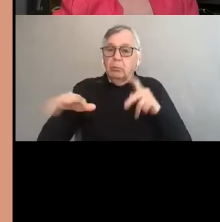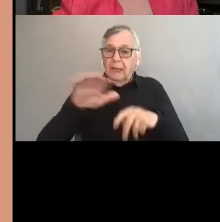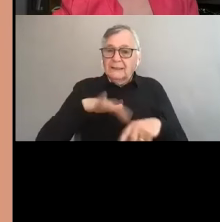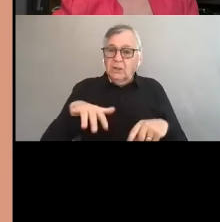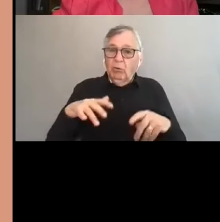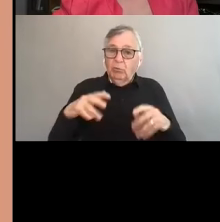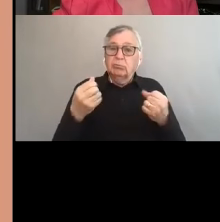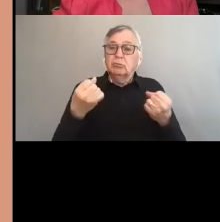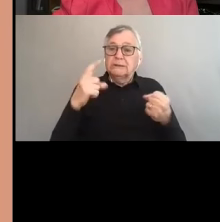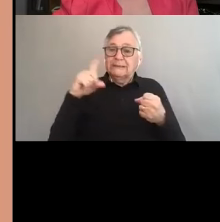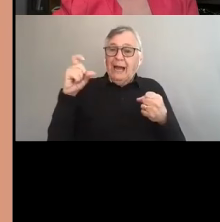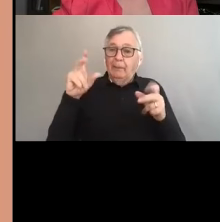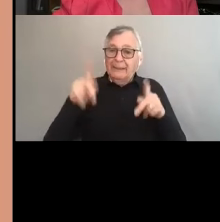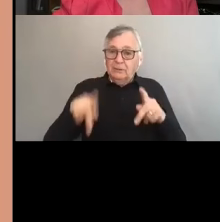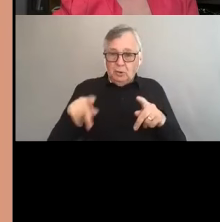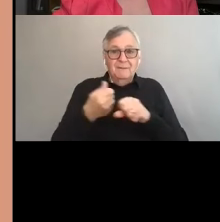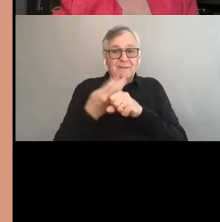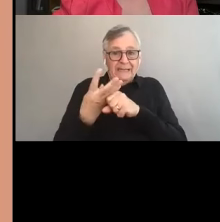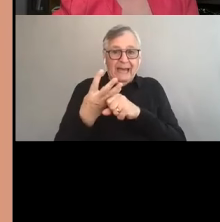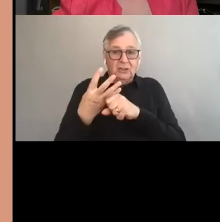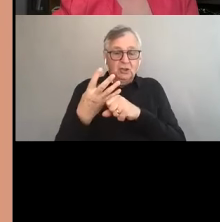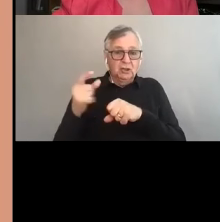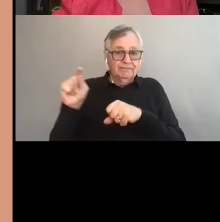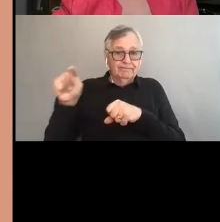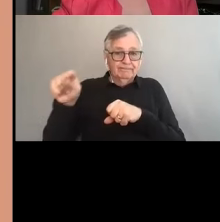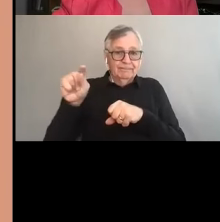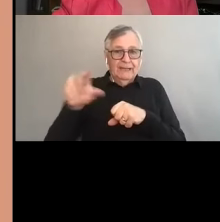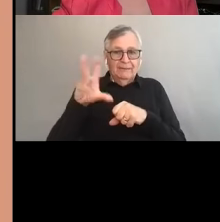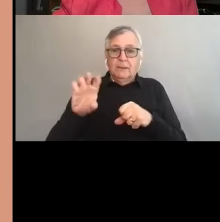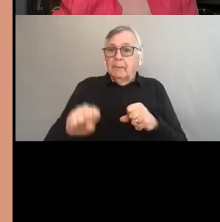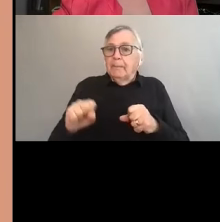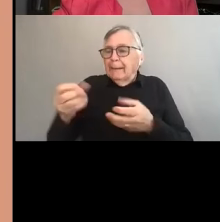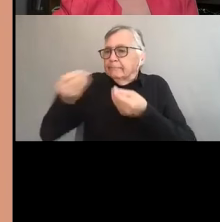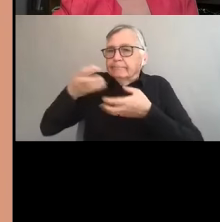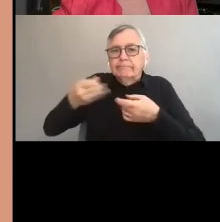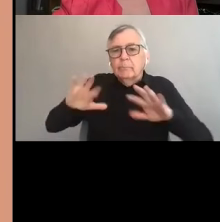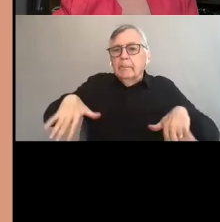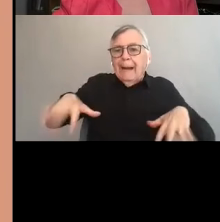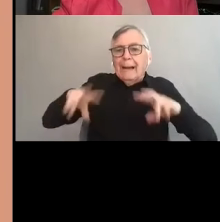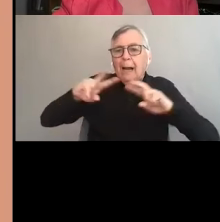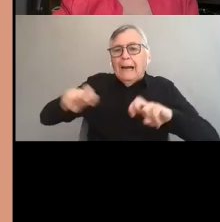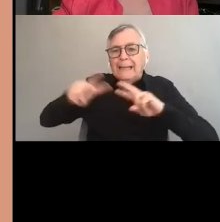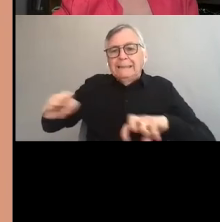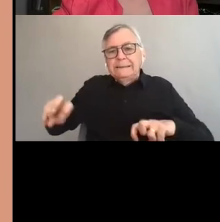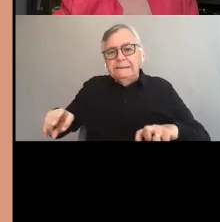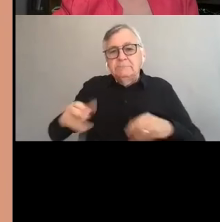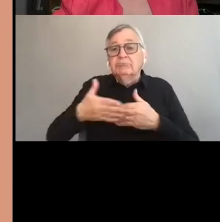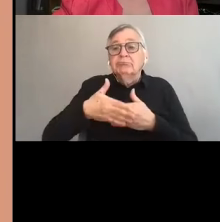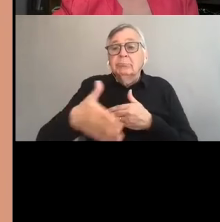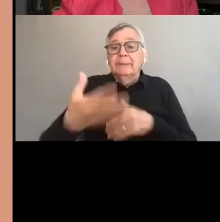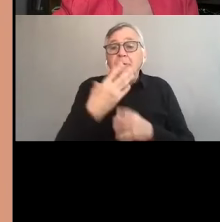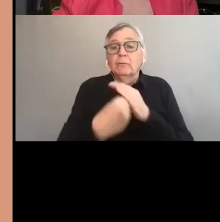plusieurs centaines de personnes qui étaient VIH positives, mais on n'a pas les données, ils n'ont pas encore été analysés. Ça va